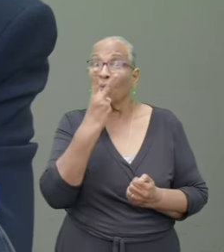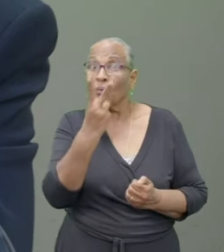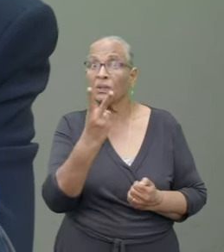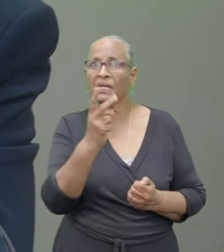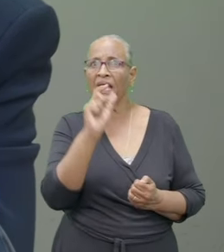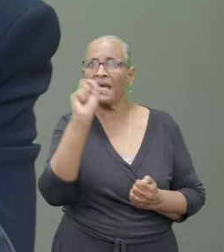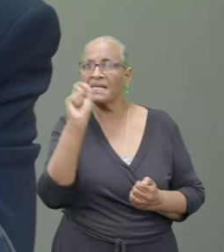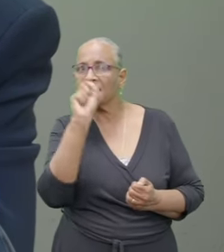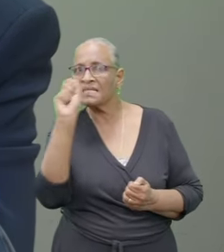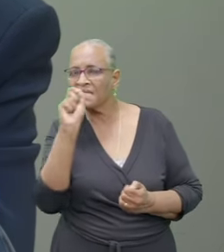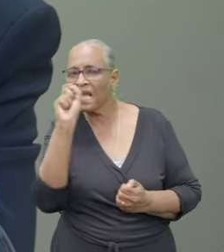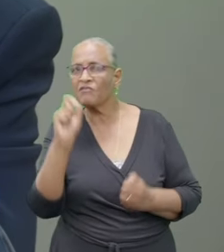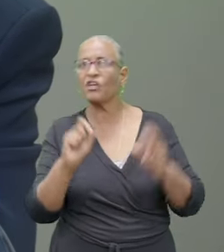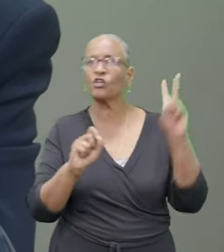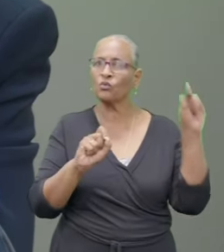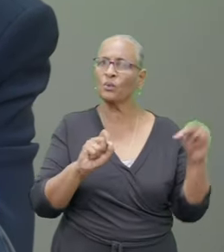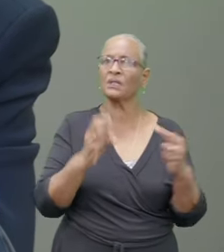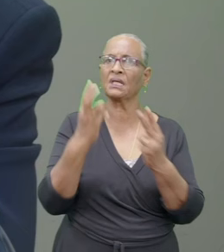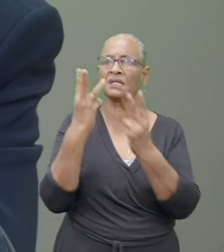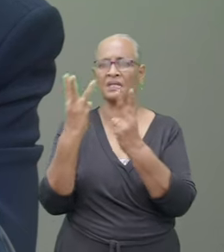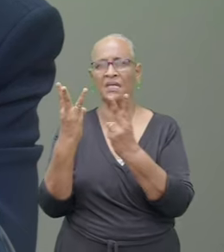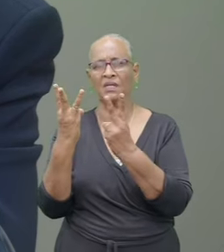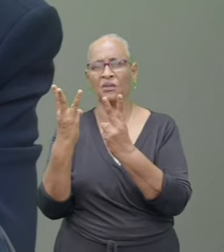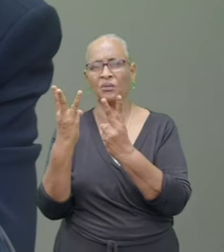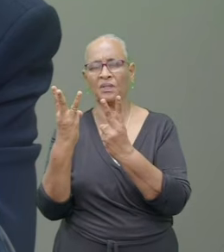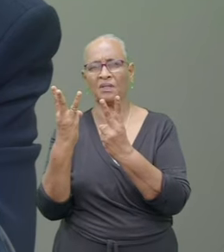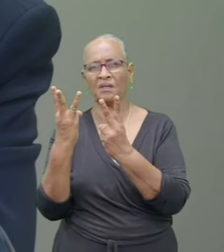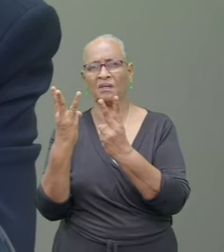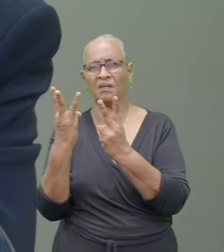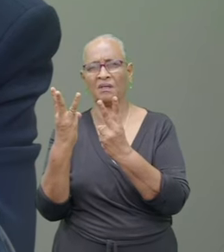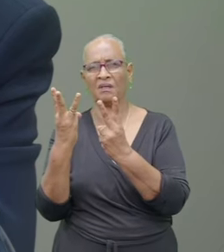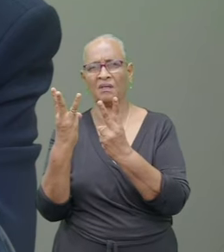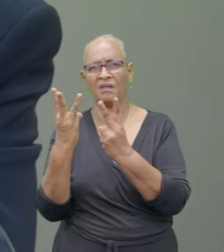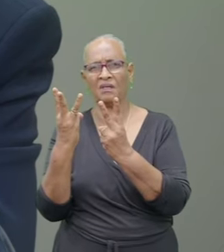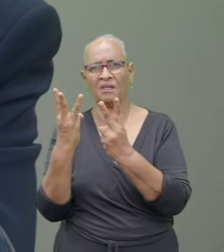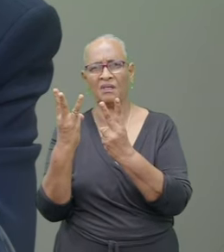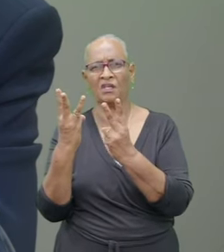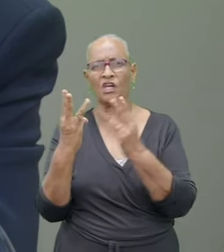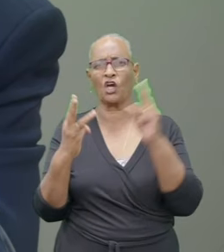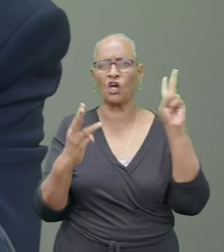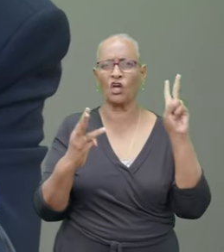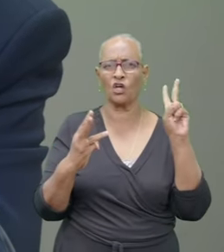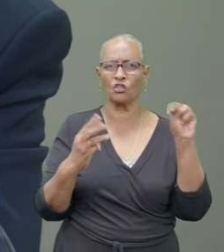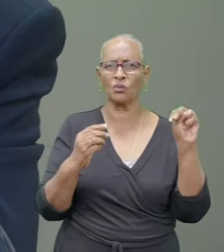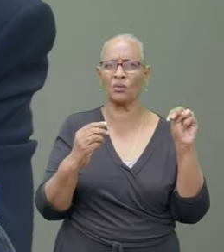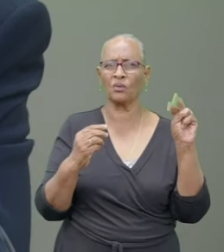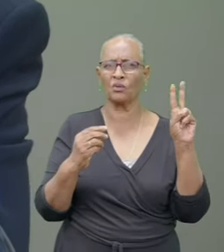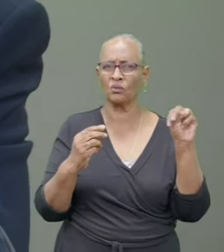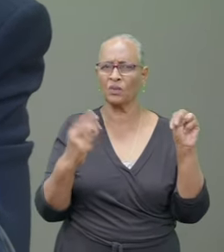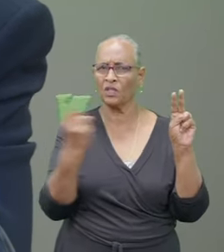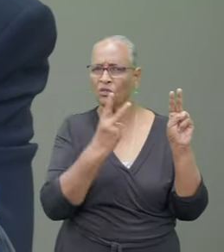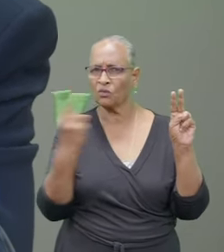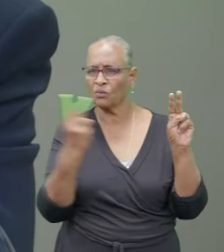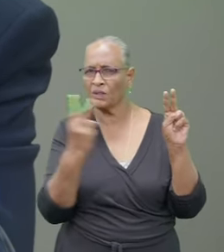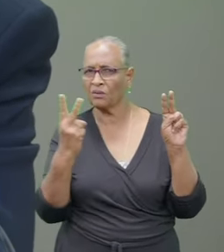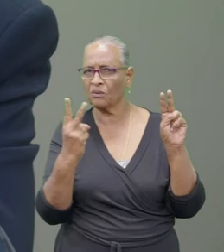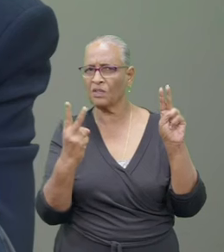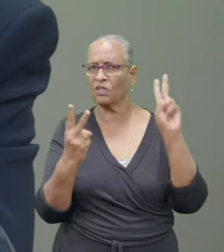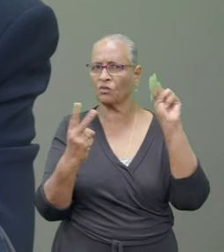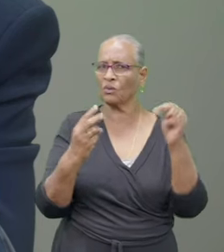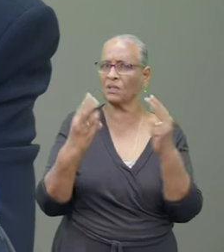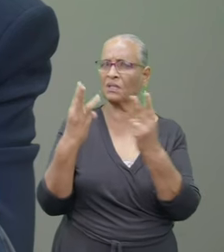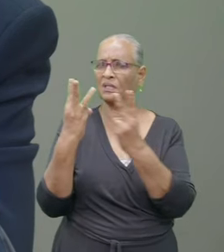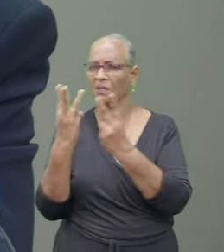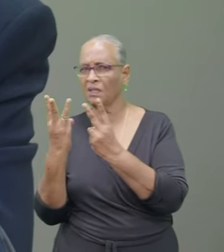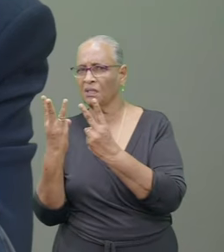dat in 2023, al vroeg in 2023, nadat het jaar 2022, je bent in een heel jaar, je ziet ontwikkelingen vanuit